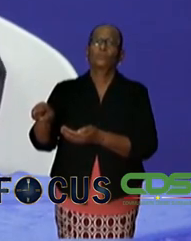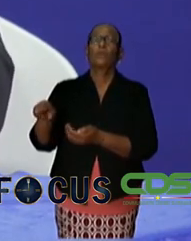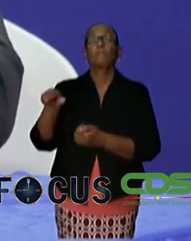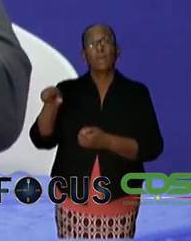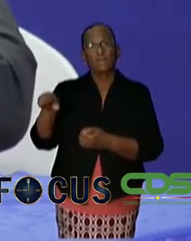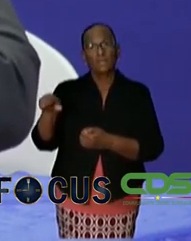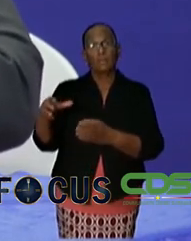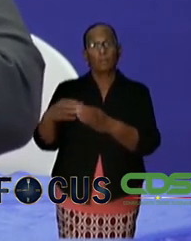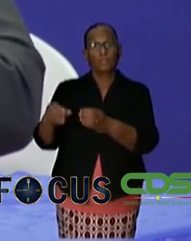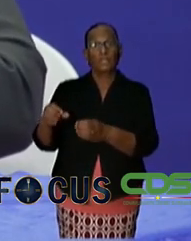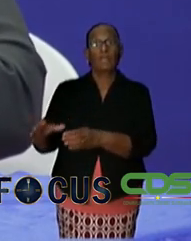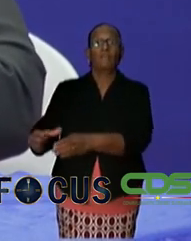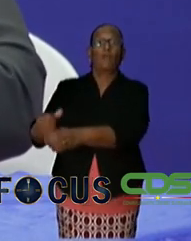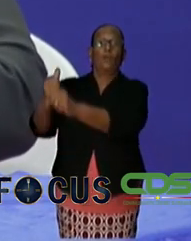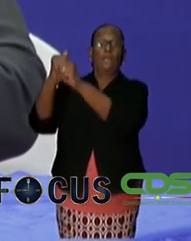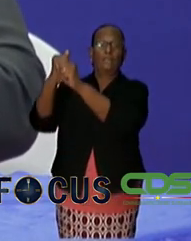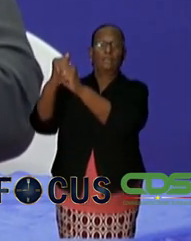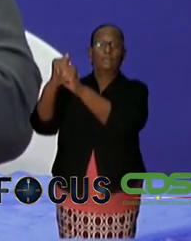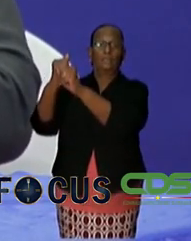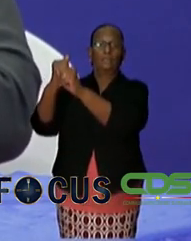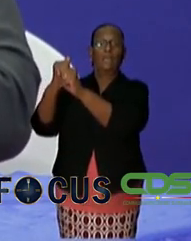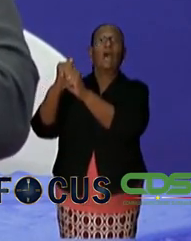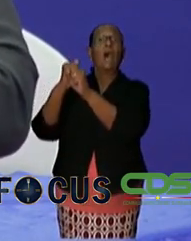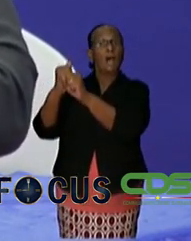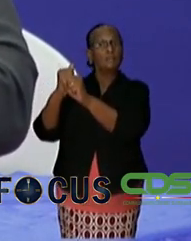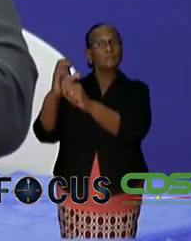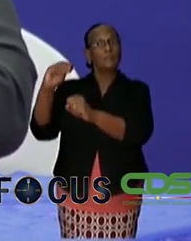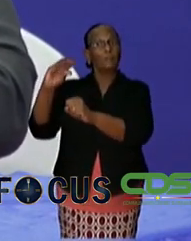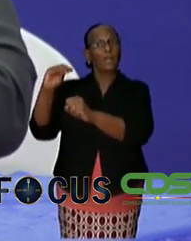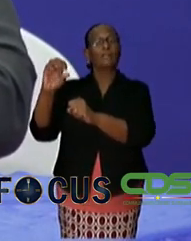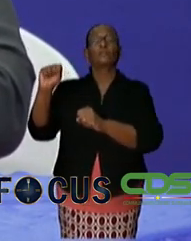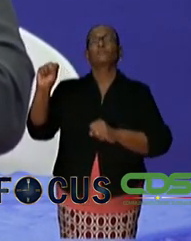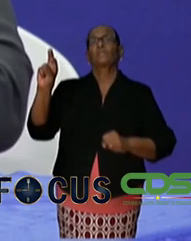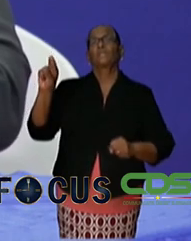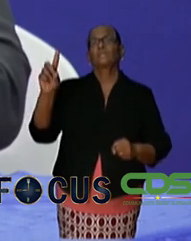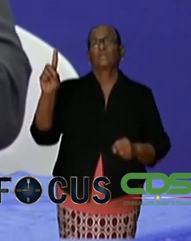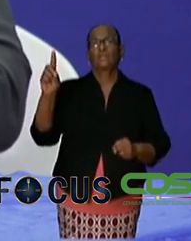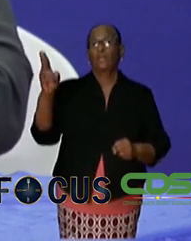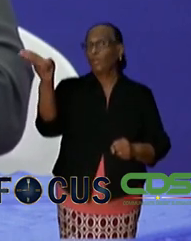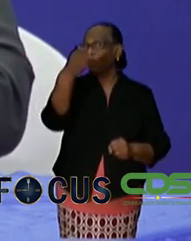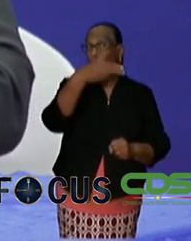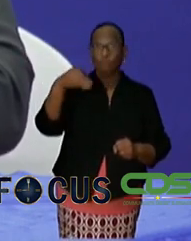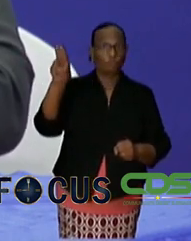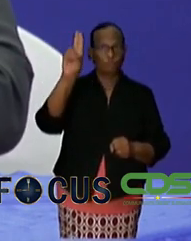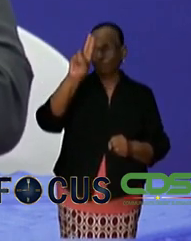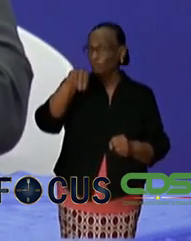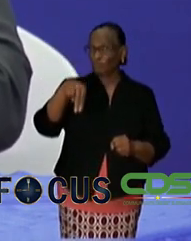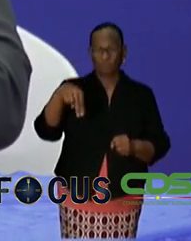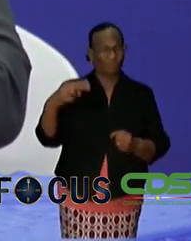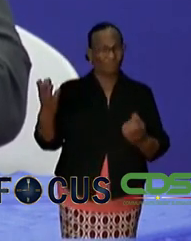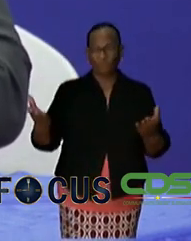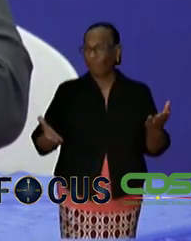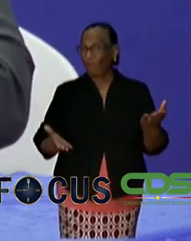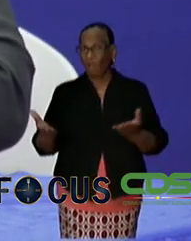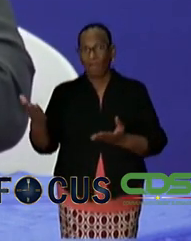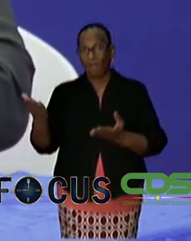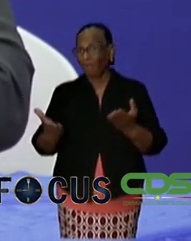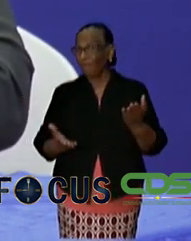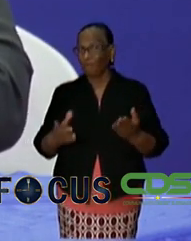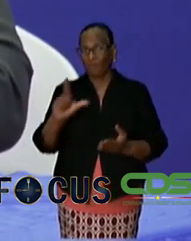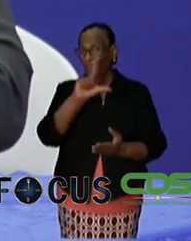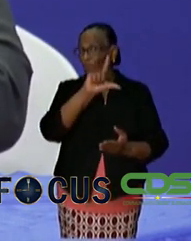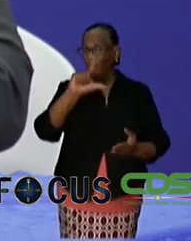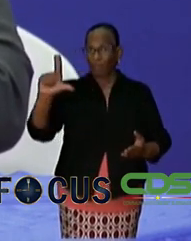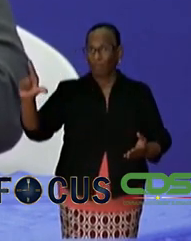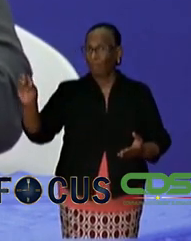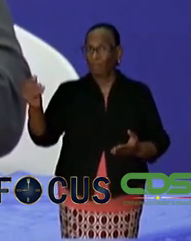redden wanneer we praten over SRD's. Want een dollarcomponent of het indexeren van het loon in